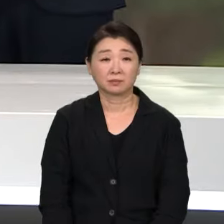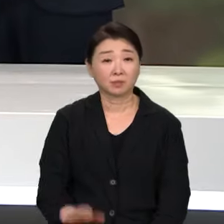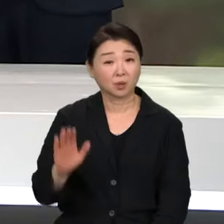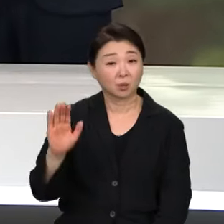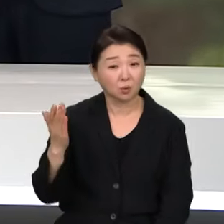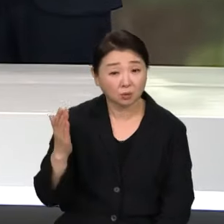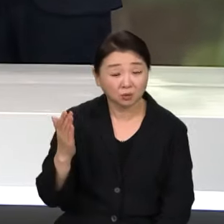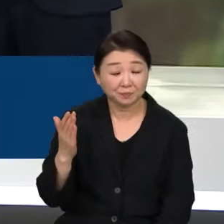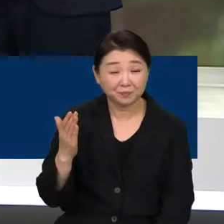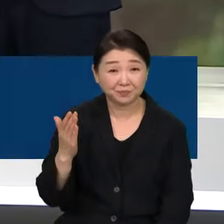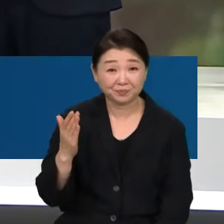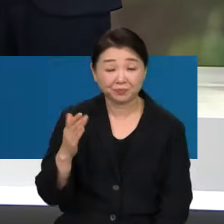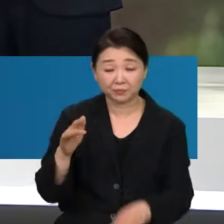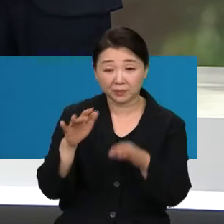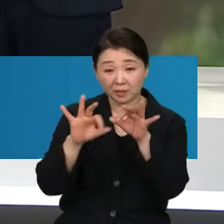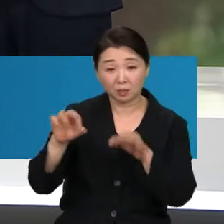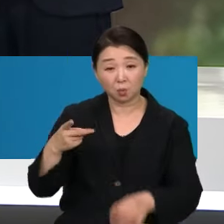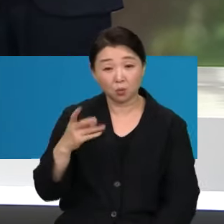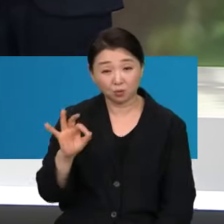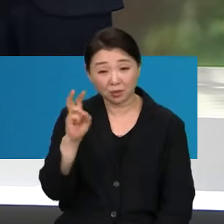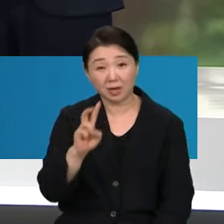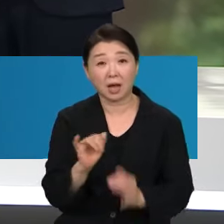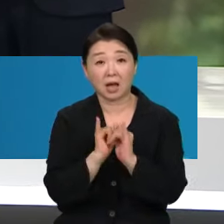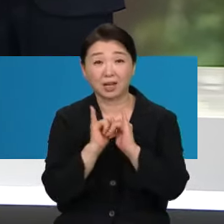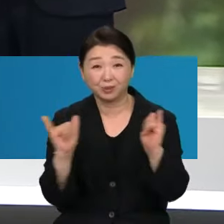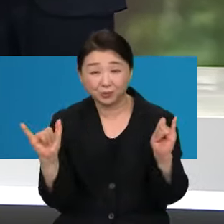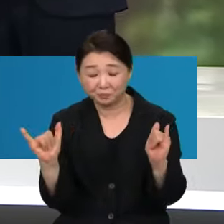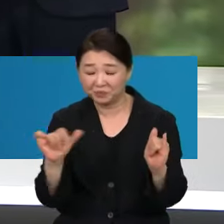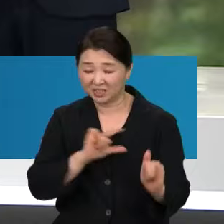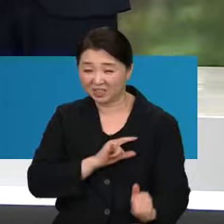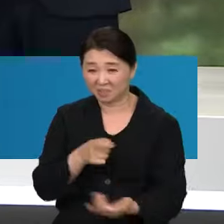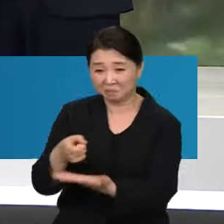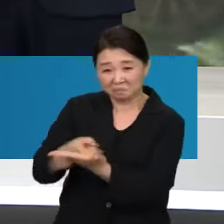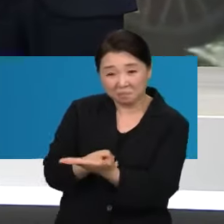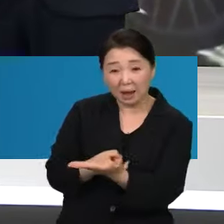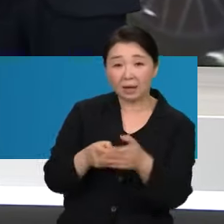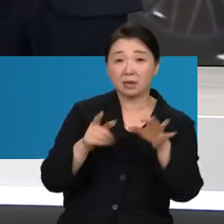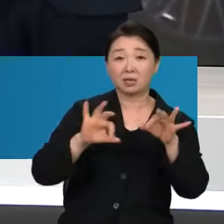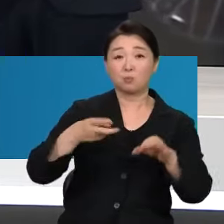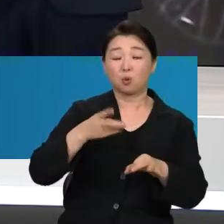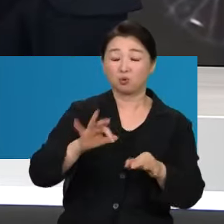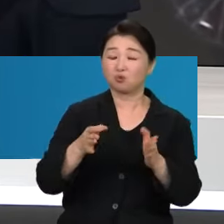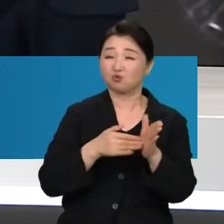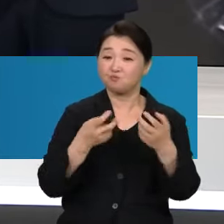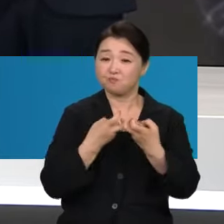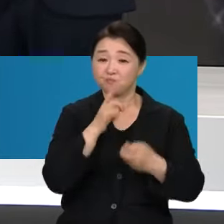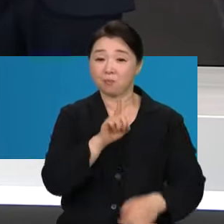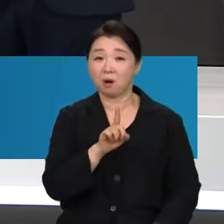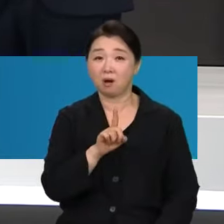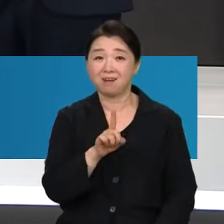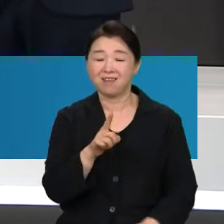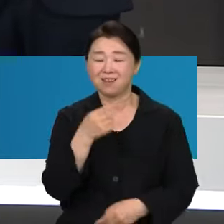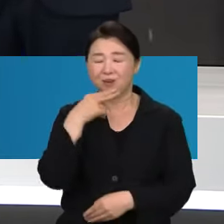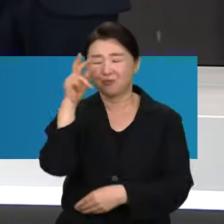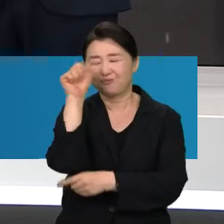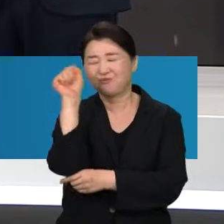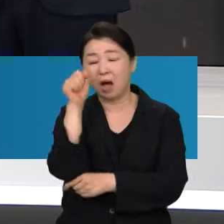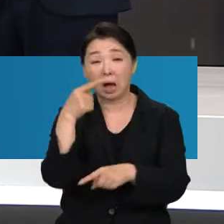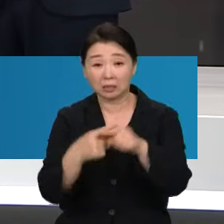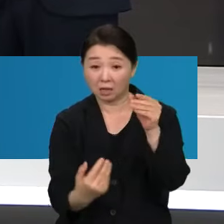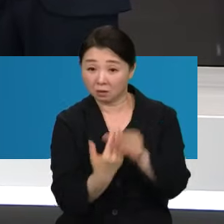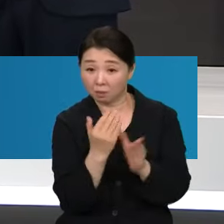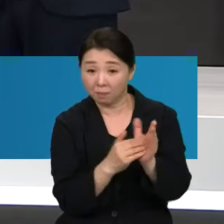최근 트로트 가수 김호중 씨의 이름을 딴 김호중 수법이란 말이 등장을 했습니다. 술을 마시고 운전하다 사고를